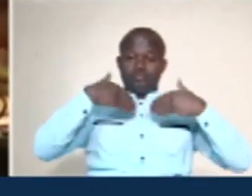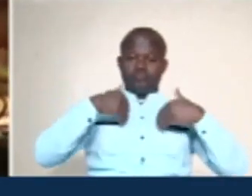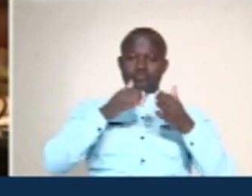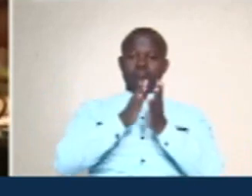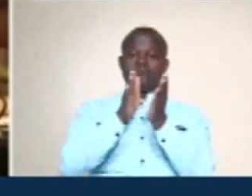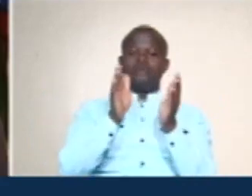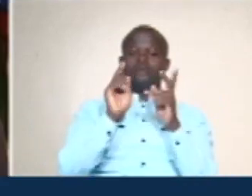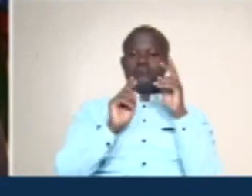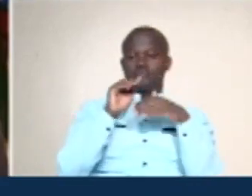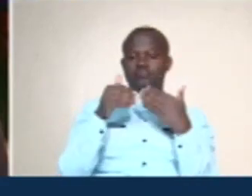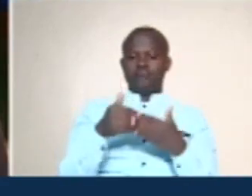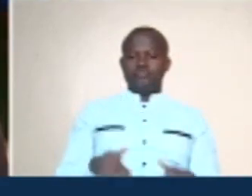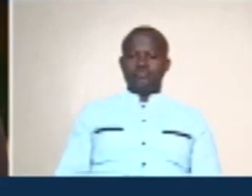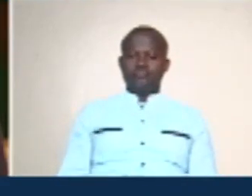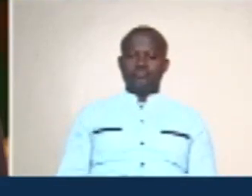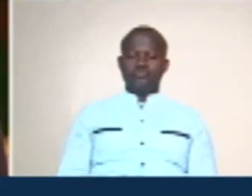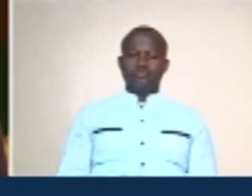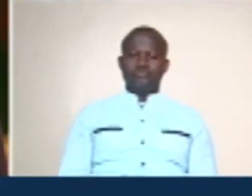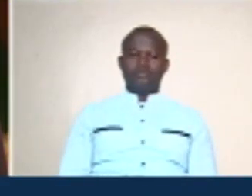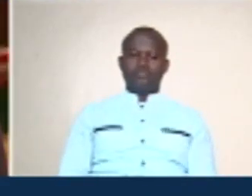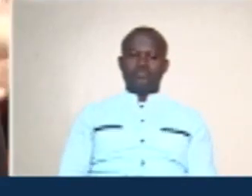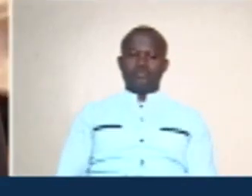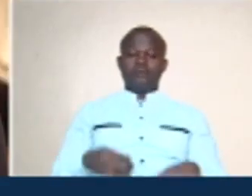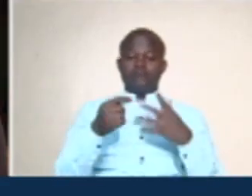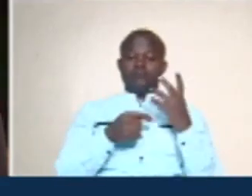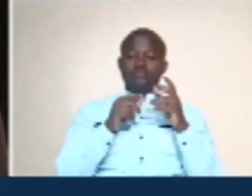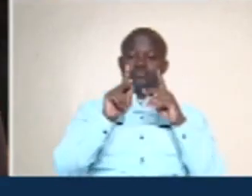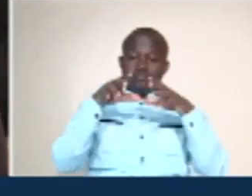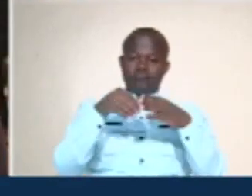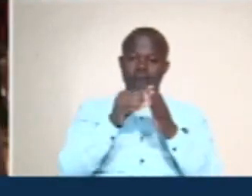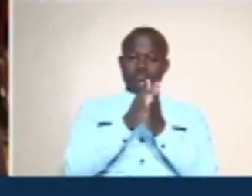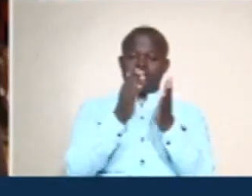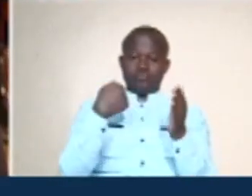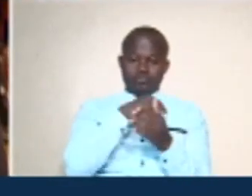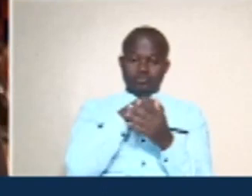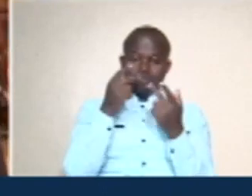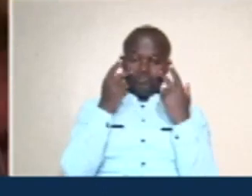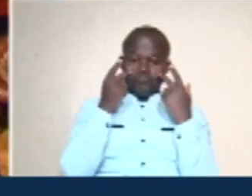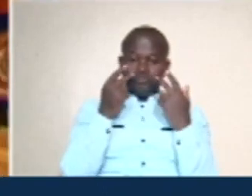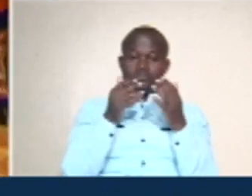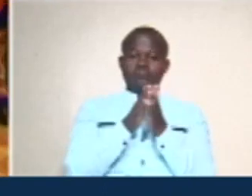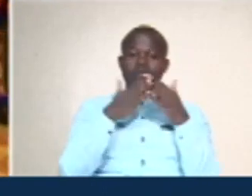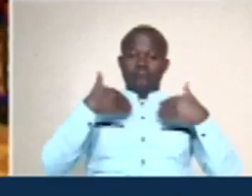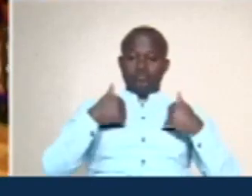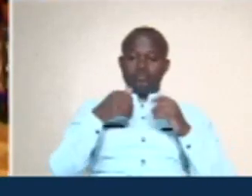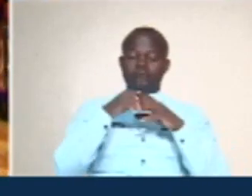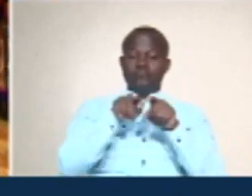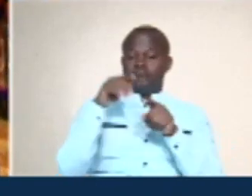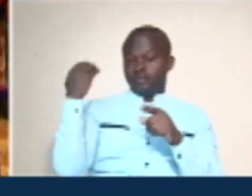rusange bw'abaturage. Hari iyo twita community muri rusange. Nuvuga ngo turimo kuvuga public health. Public health nk'uko nyakwa minisita